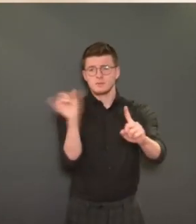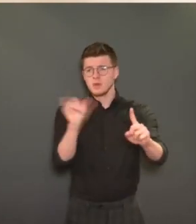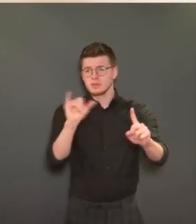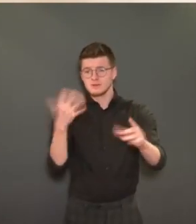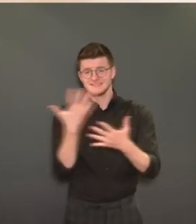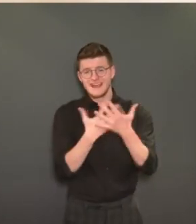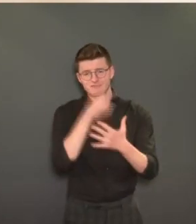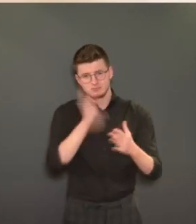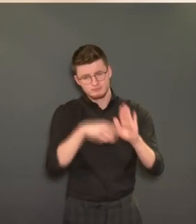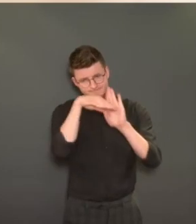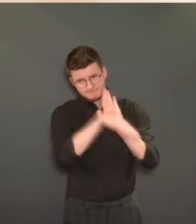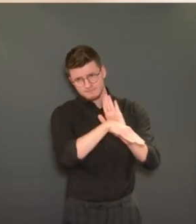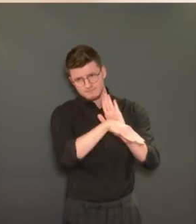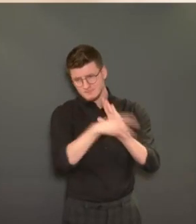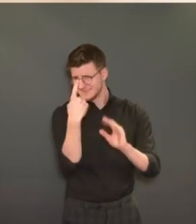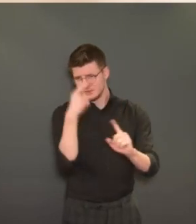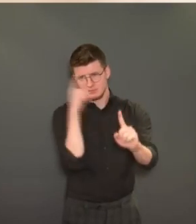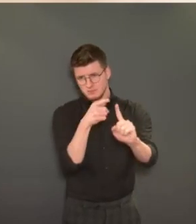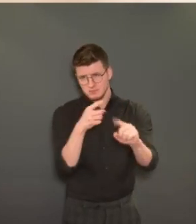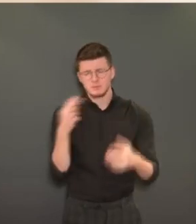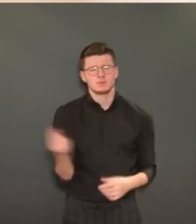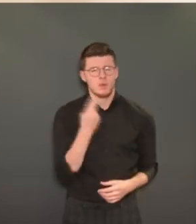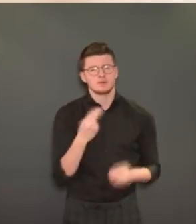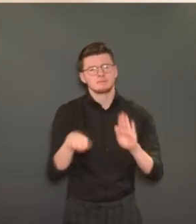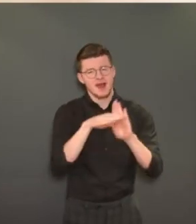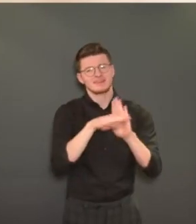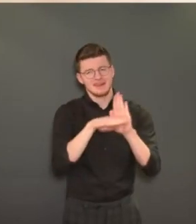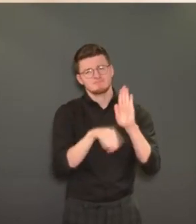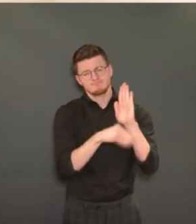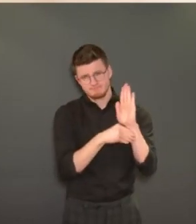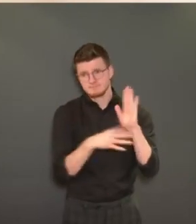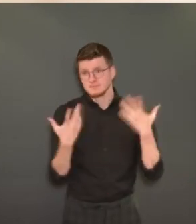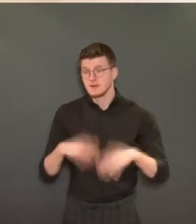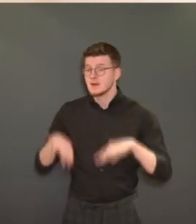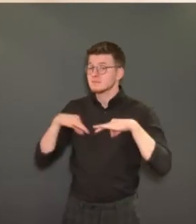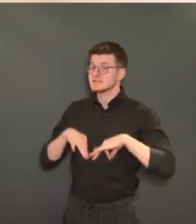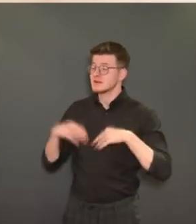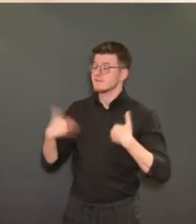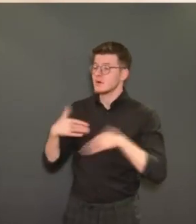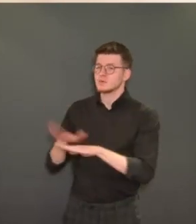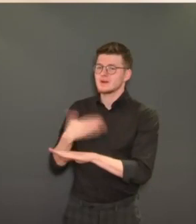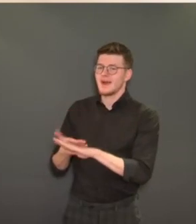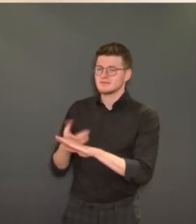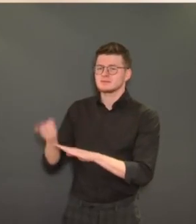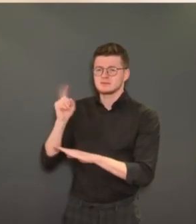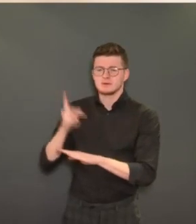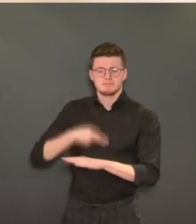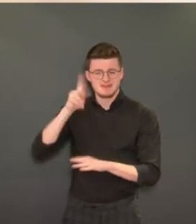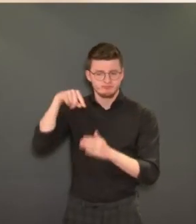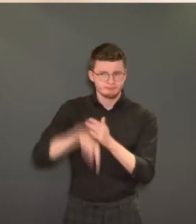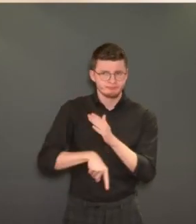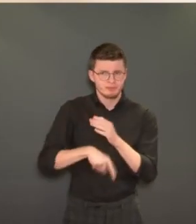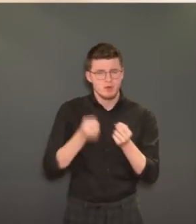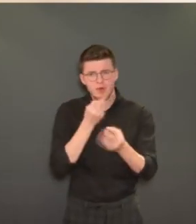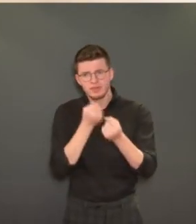faire baisser les chiffres. Et pour cela, nous devons prendre des mesures supplémentaires. Et le ministre de la Santé vous expliquera en